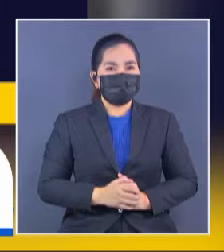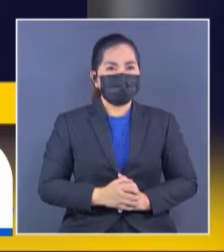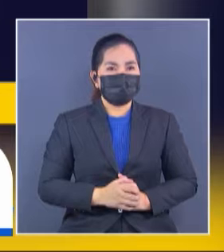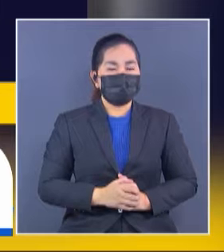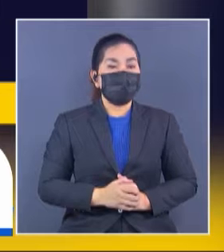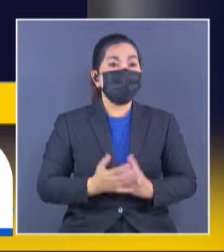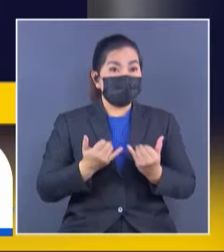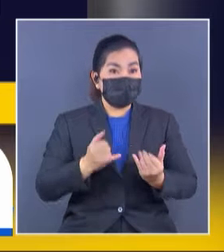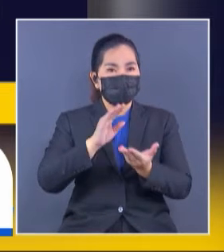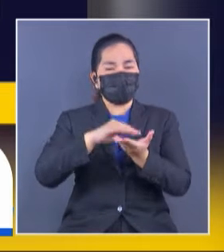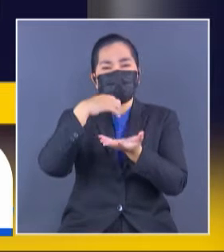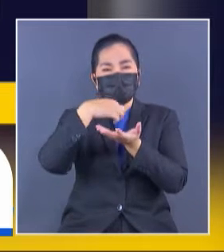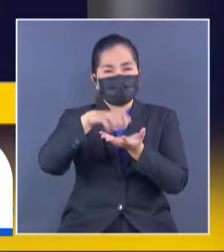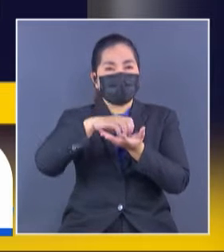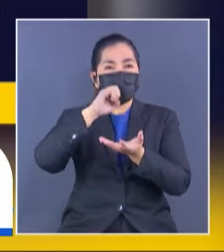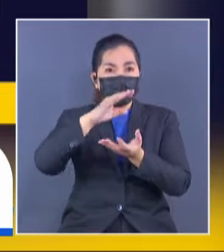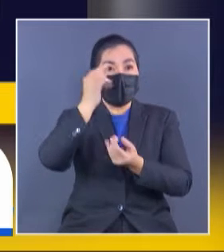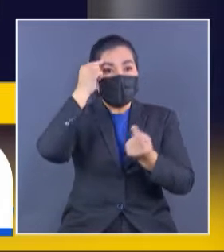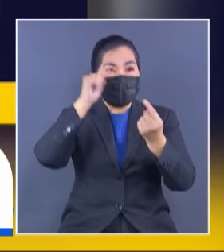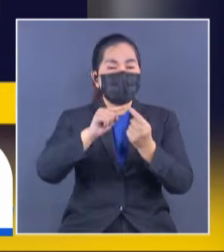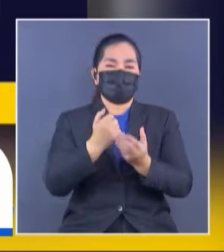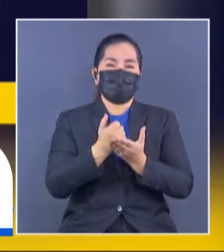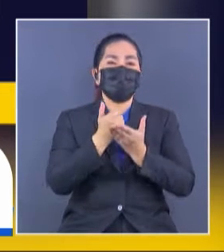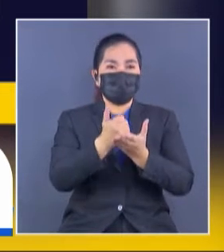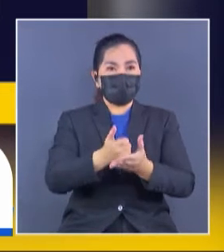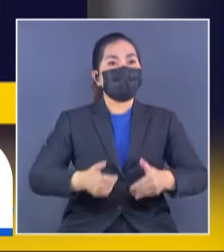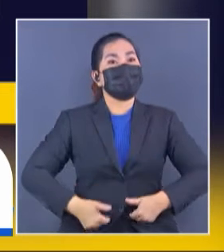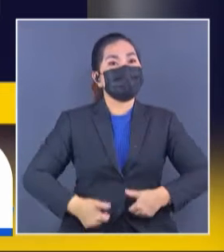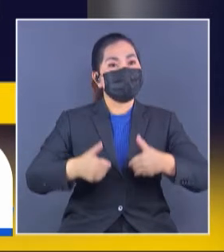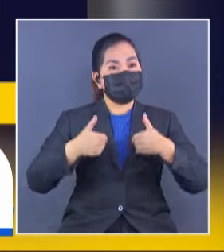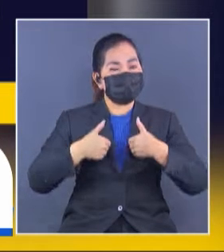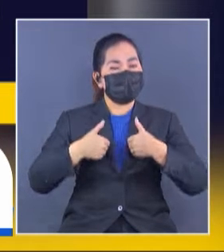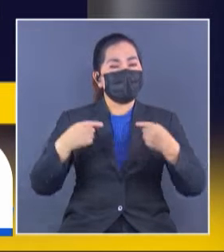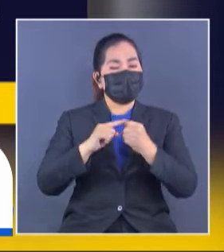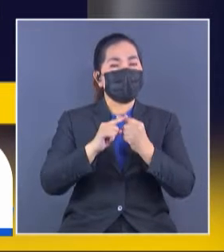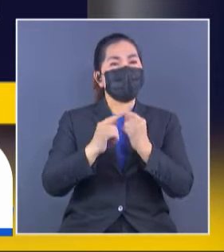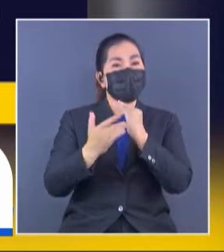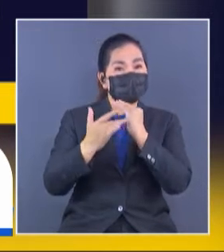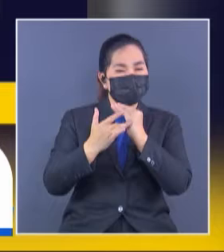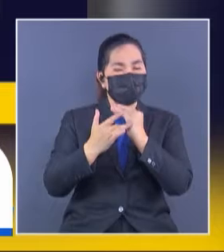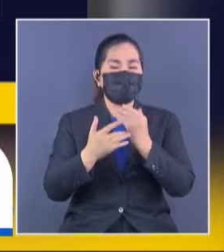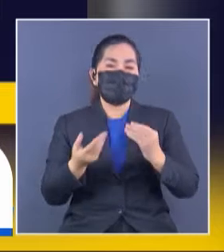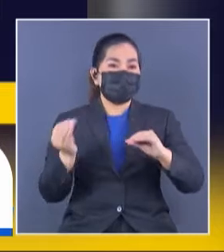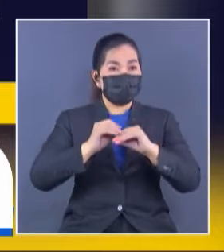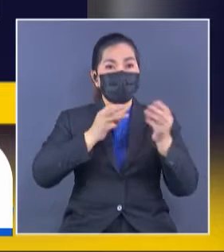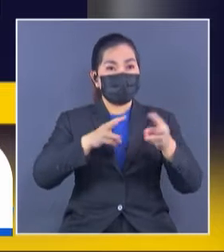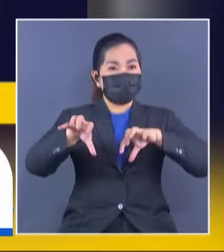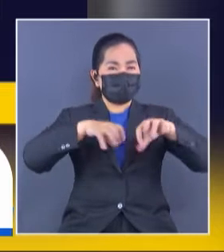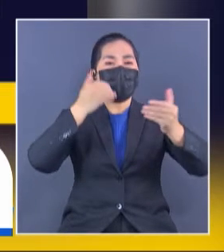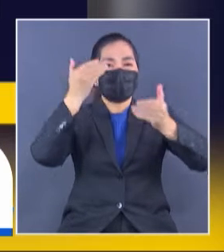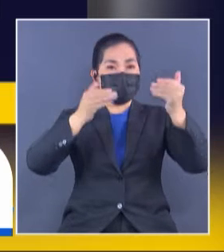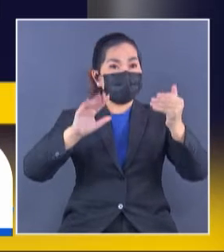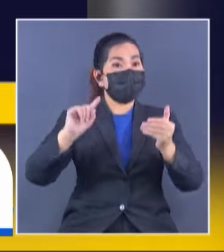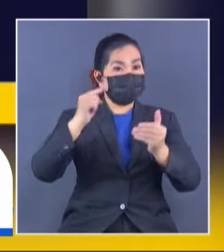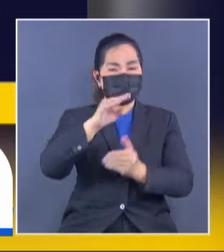แบ่งล่าสุดท่านเปิดเผยครับบอกว่าเพื่อเป็นการตอบสนองการใช้ชีวิตในยุคดิจิทัลคอมเมิร์ซครับได้มีการจัดแคมเปญนี้ขึ้นมา